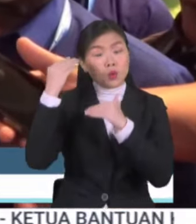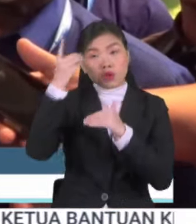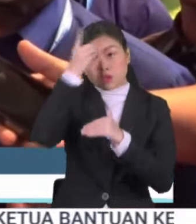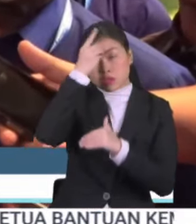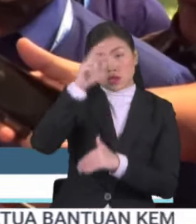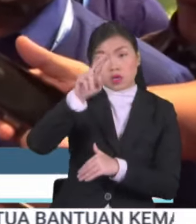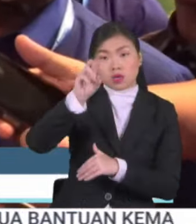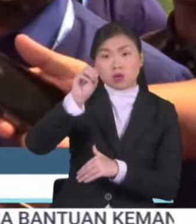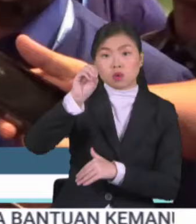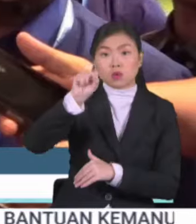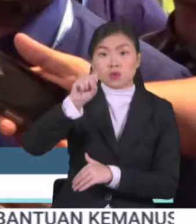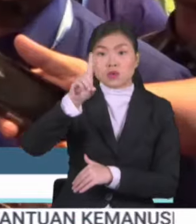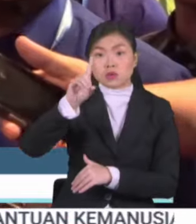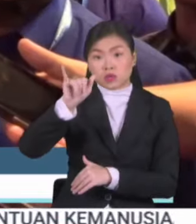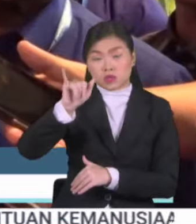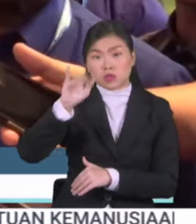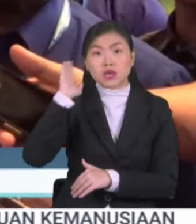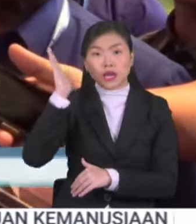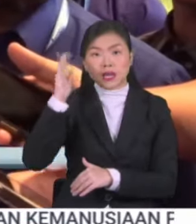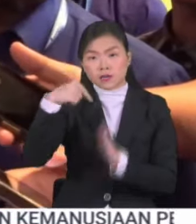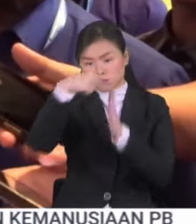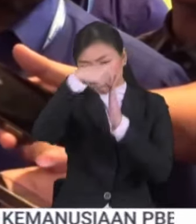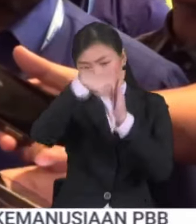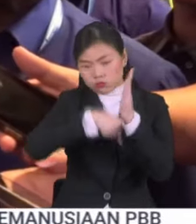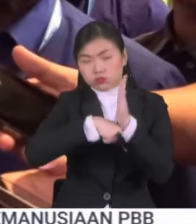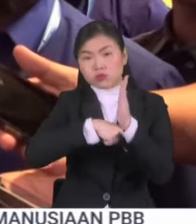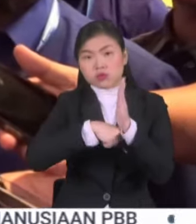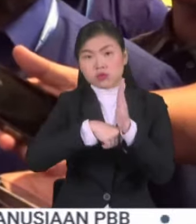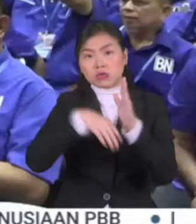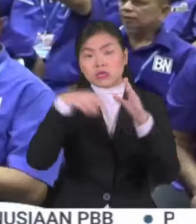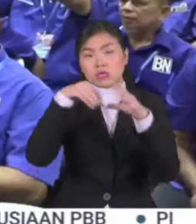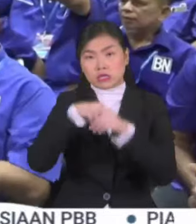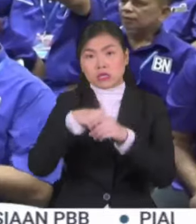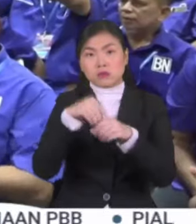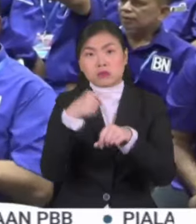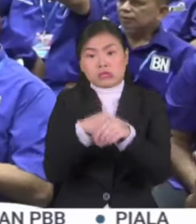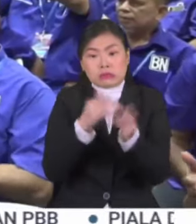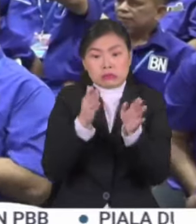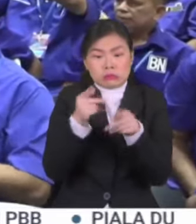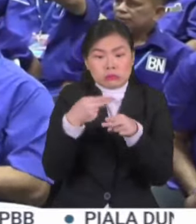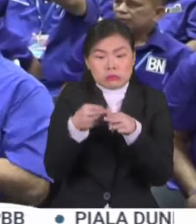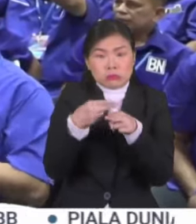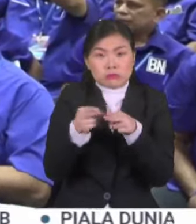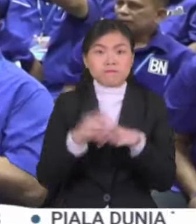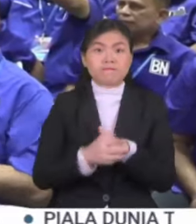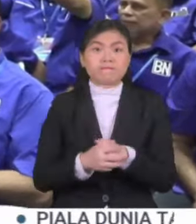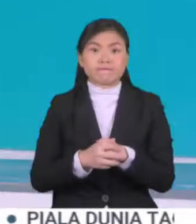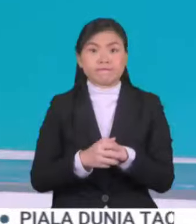Wan Rosdi akan dapat memperincikannya dalam waktu yang paling terdekat.